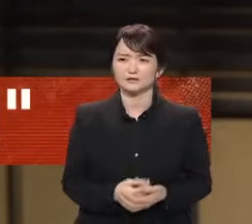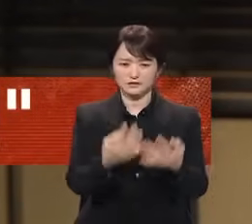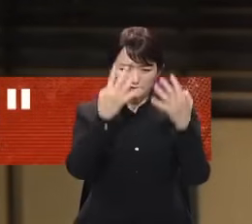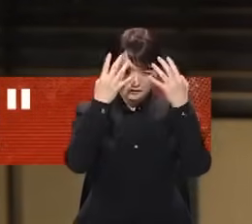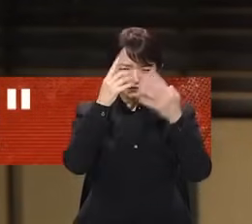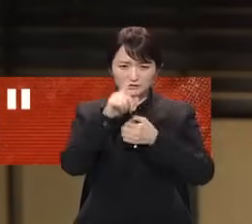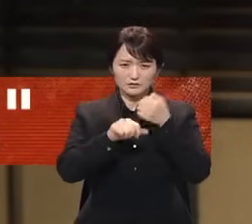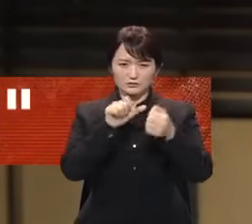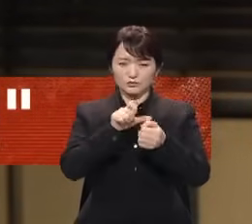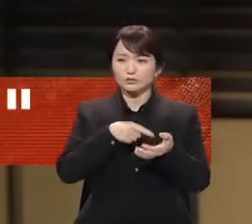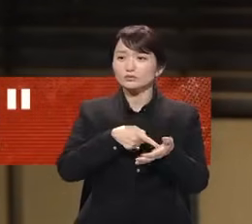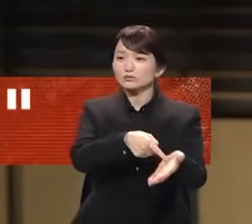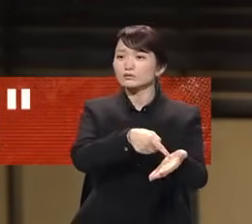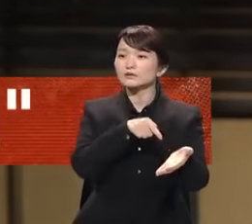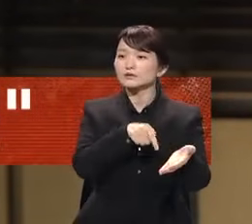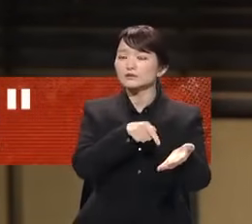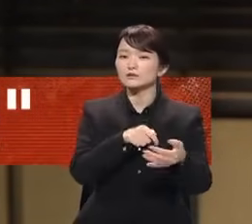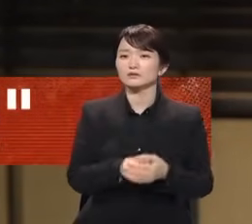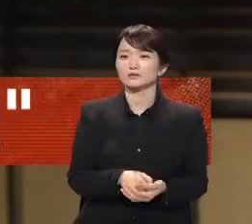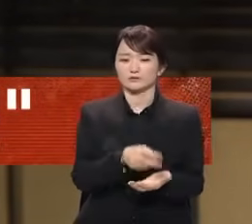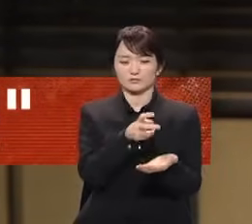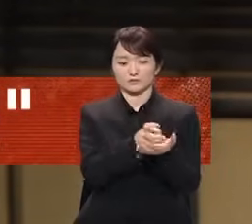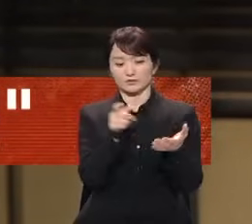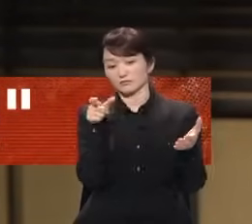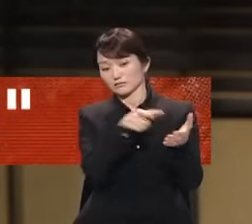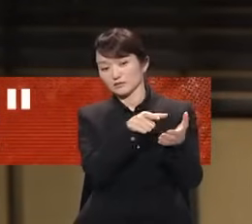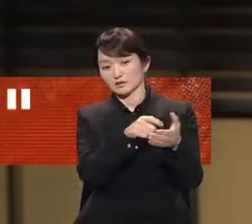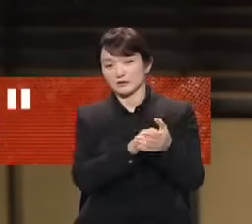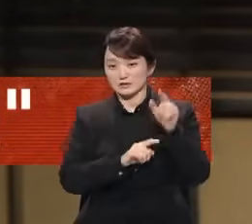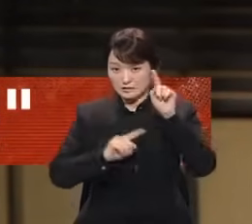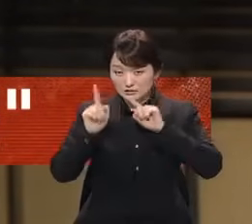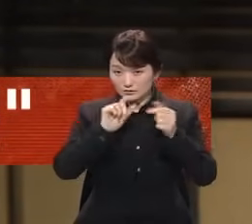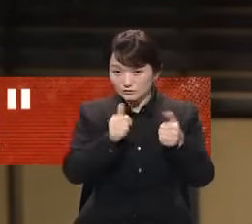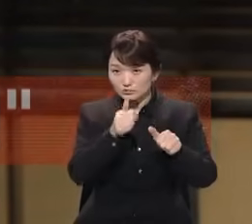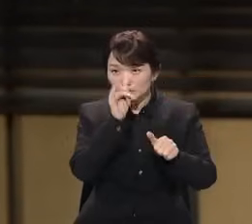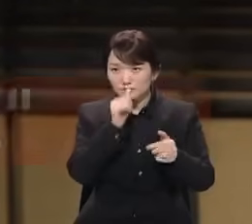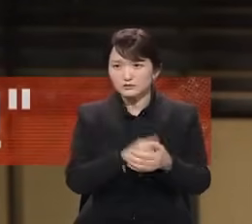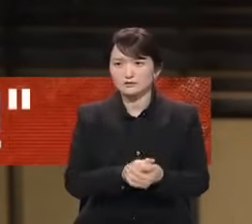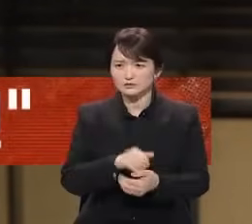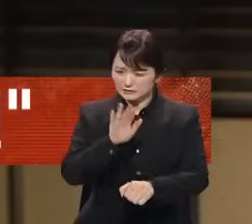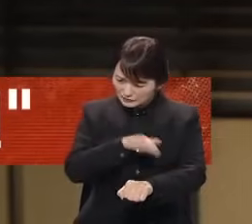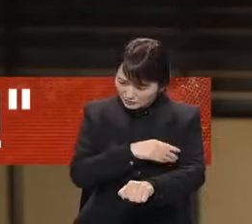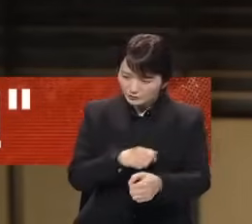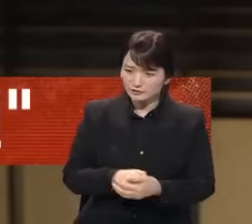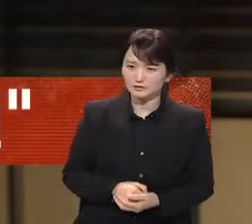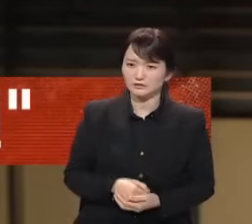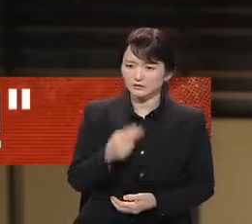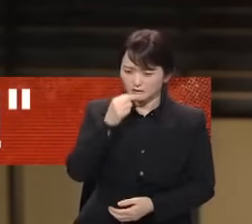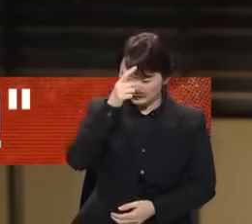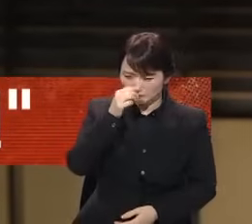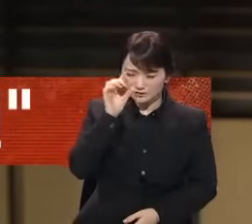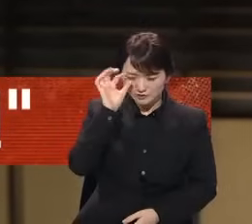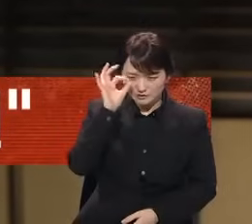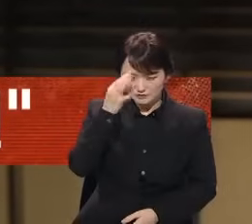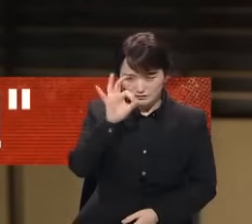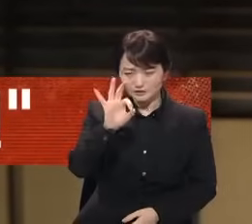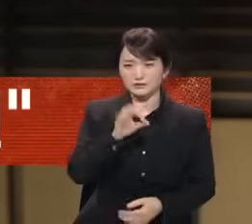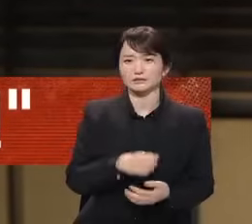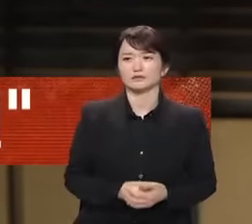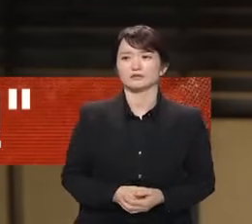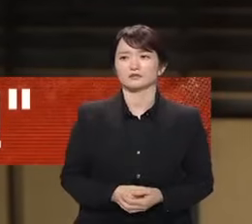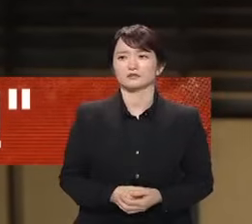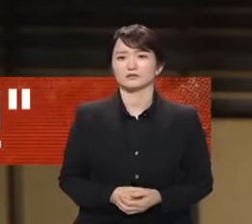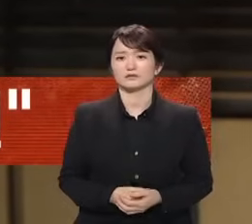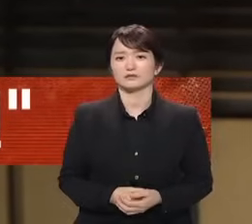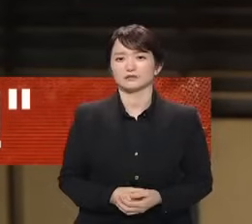구형했다는 건 뭐냐면 법리로는 상해 치사일 수 있지만 너무나 잘못했다고 검찰이 본 겁니다. 최소한 우리가 이제 실무적으로